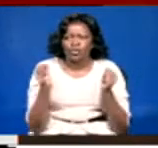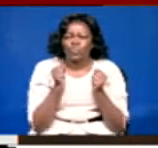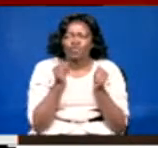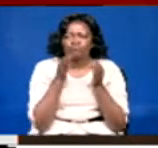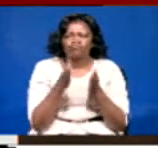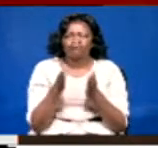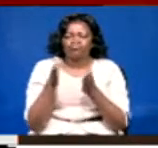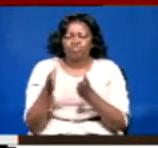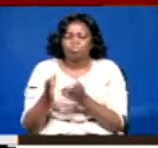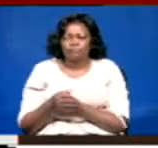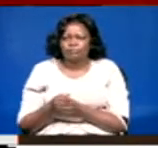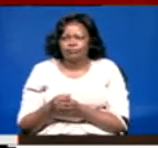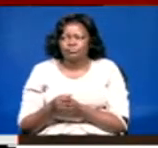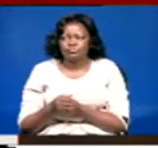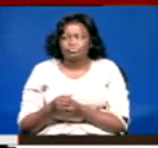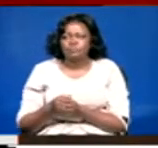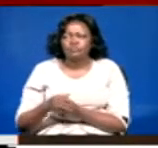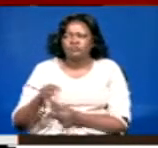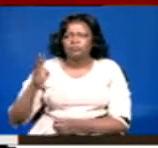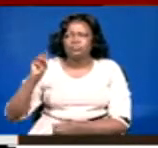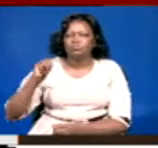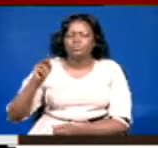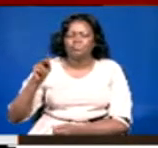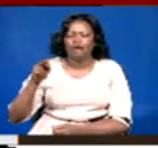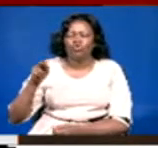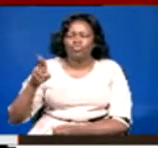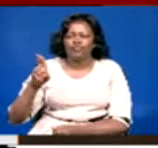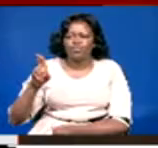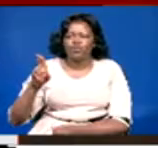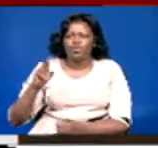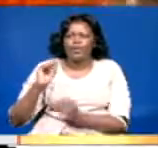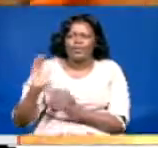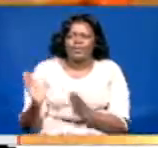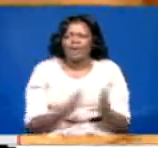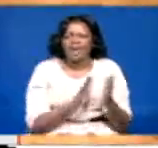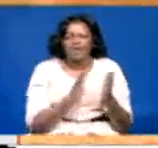Mashinari ya Makumu. Mipango ya mazishi yao bado inaendelea.